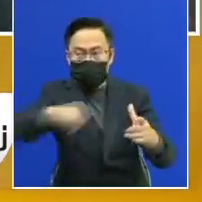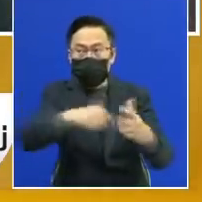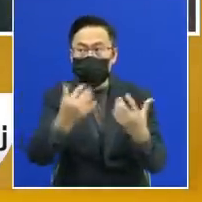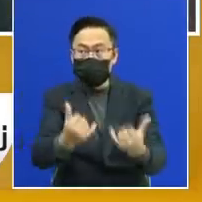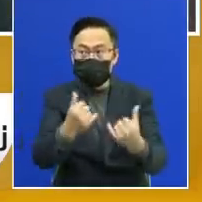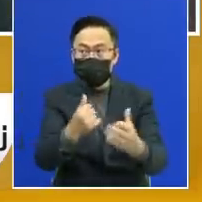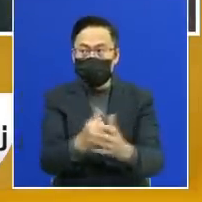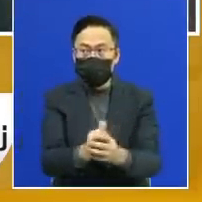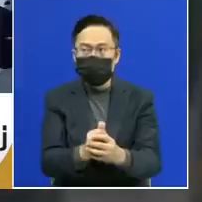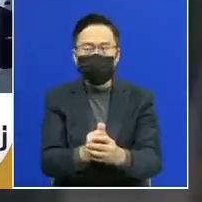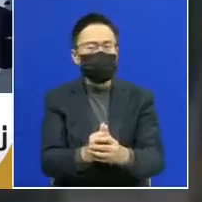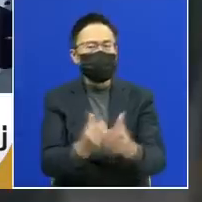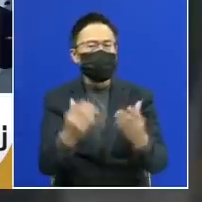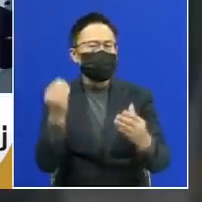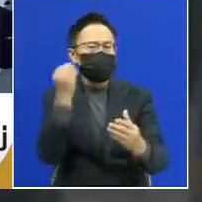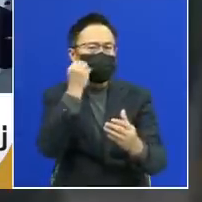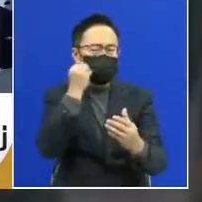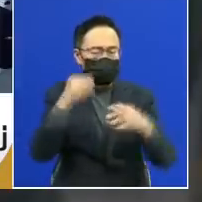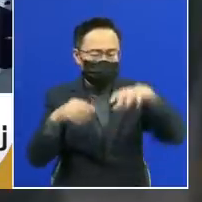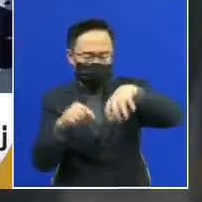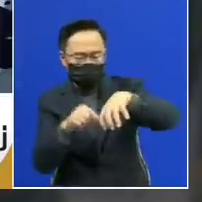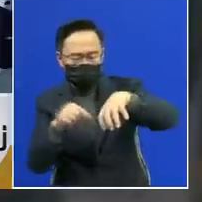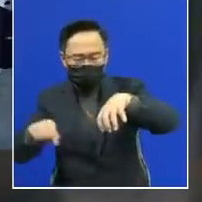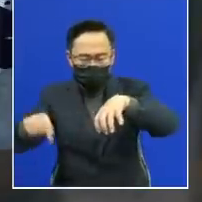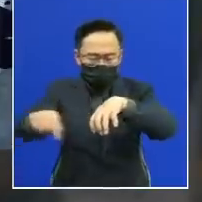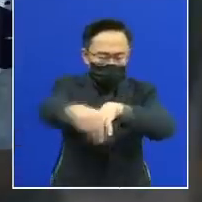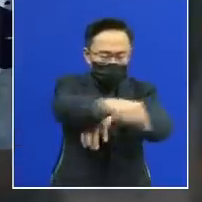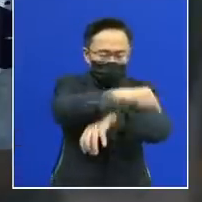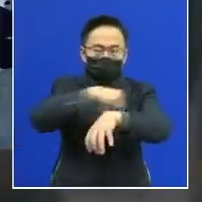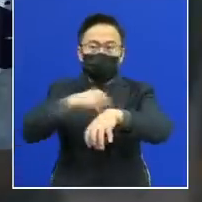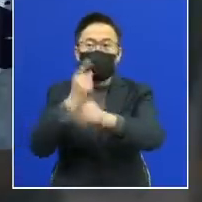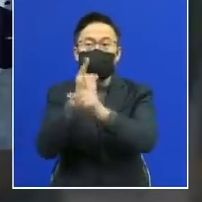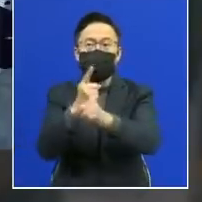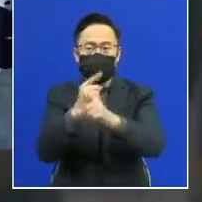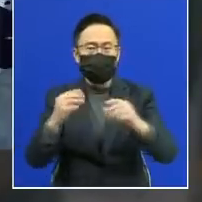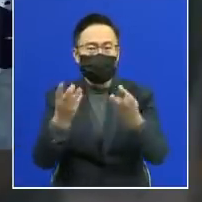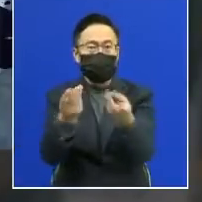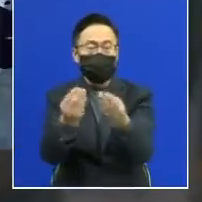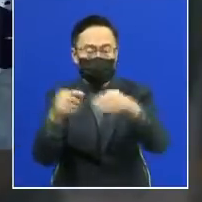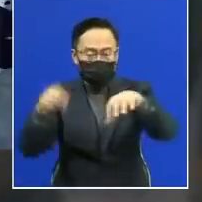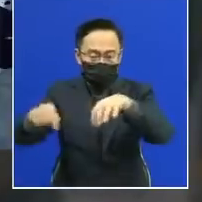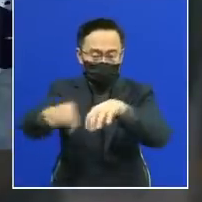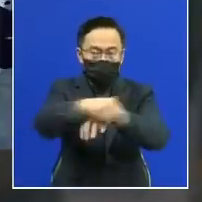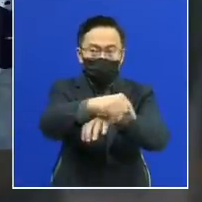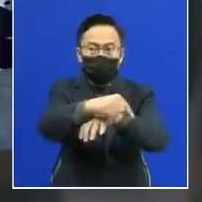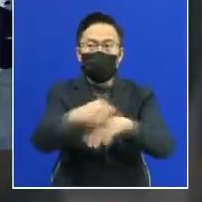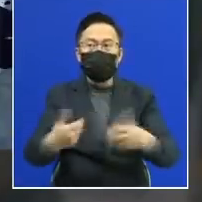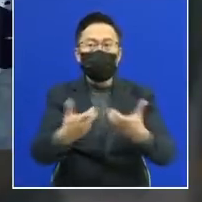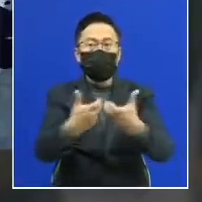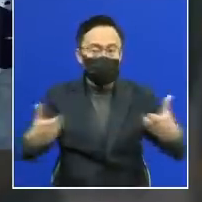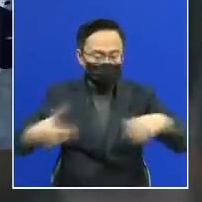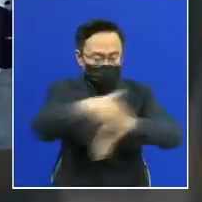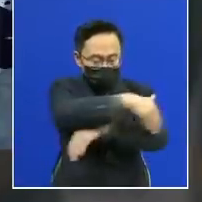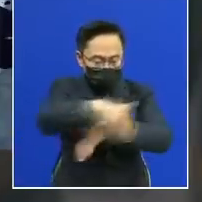นี้ในอาณาบริเวณรอบๆเนี่ยตามที่เห็นนะฮะนอกเขตปฏิรูปที่ดินนะฮะ